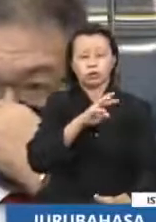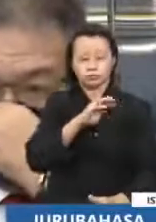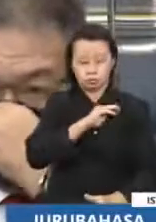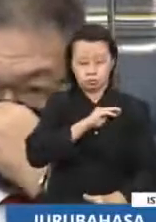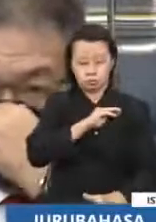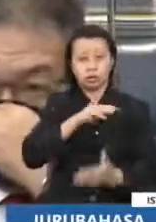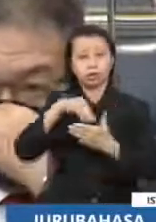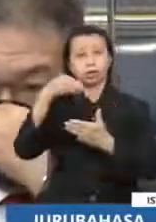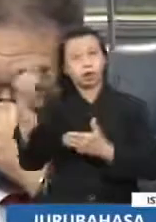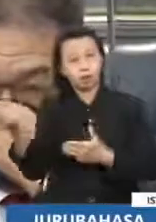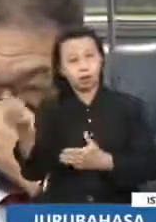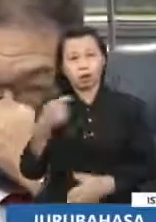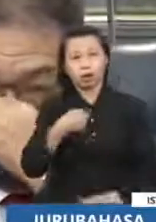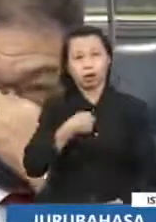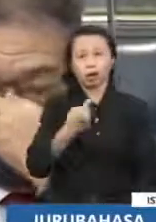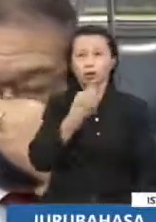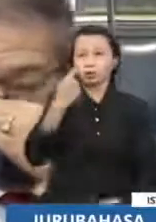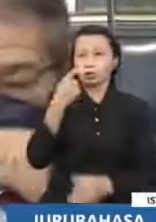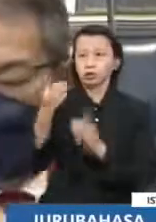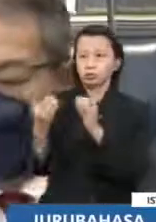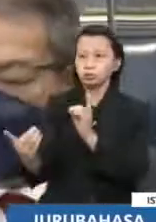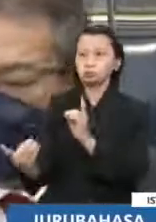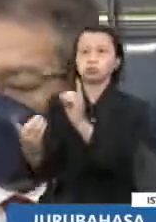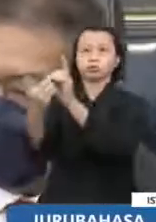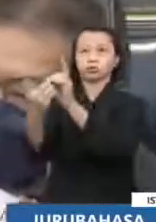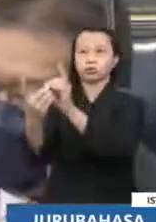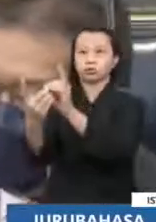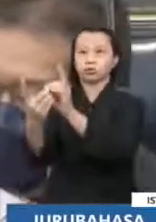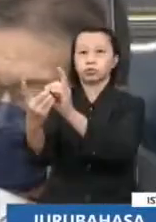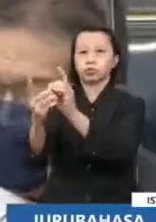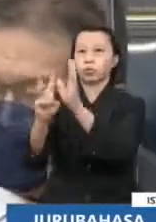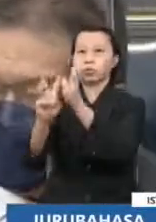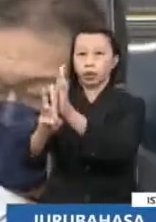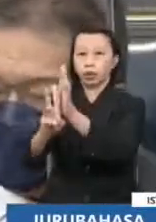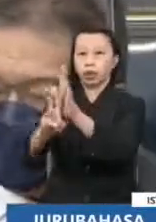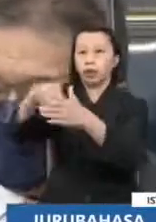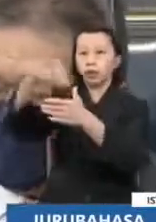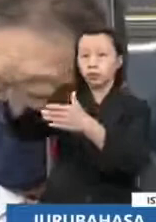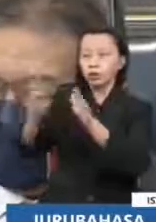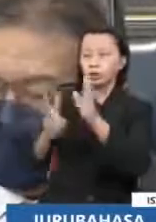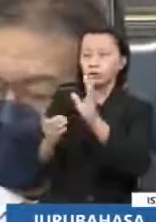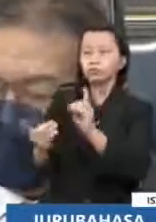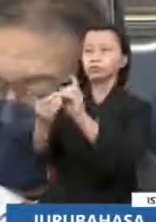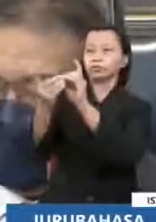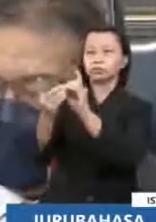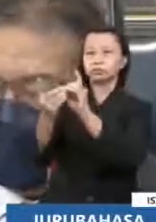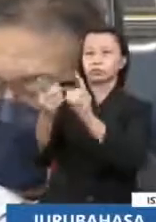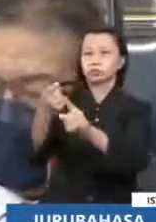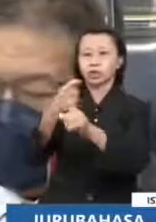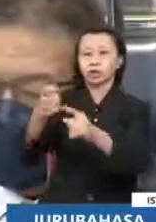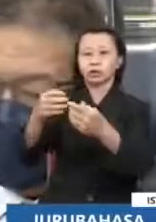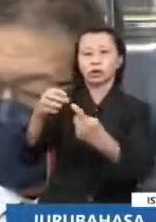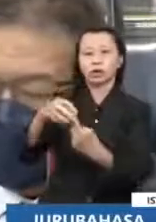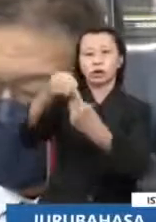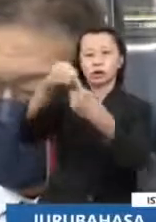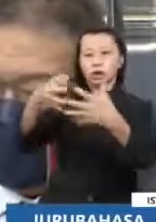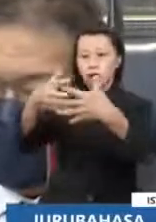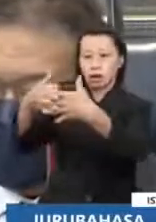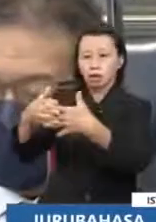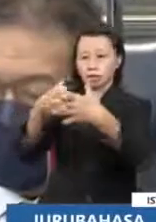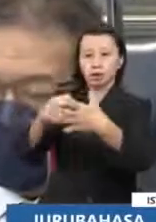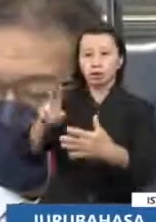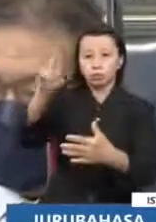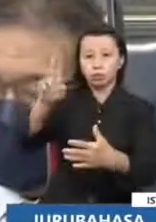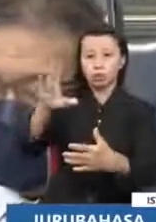luar, saya sering bertemu dengan diplomat asing, terutamanya dari Amerika Utara